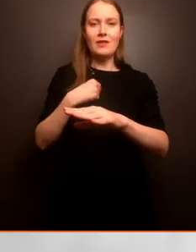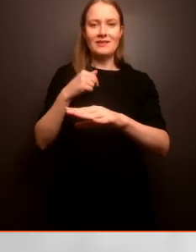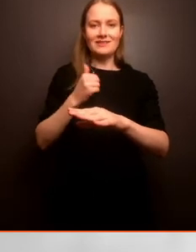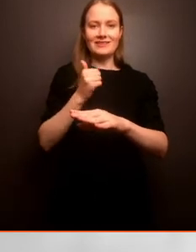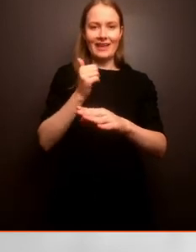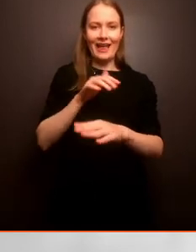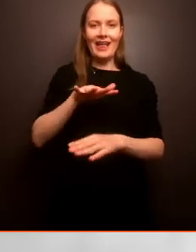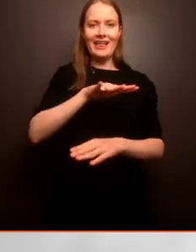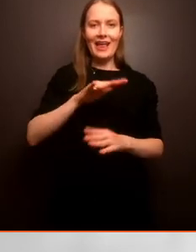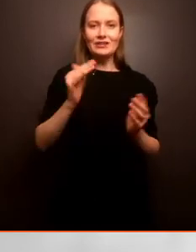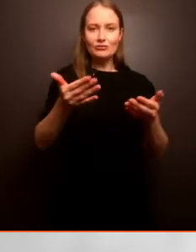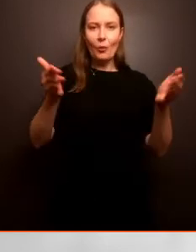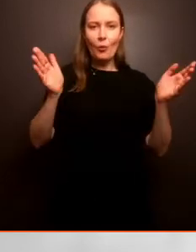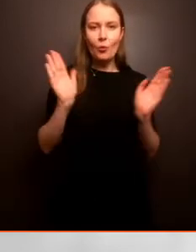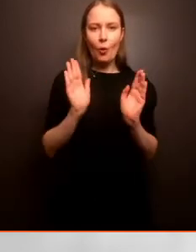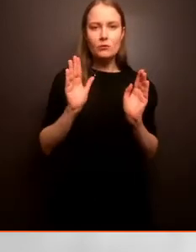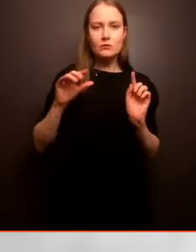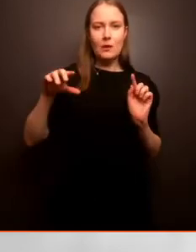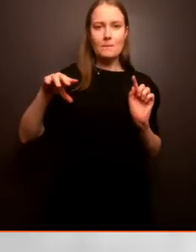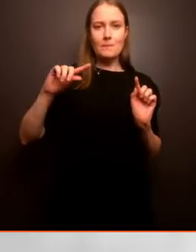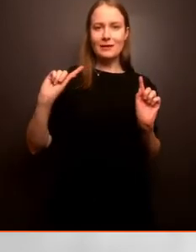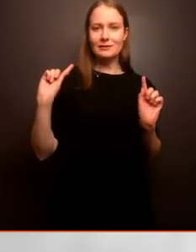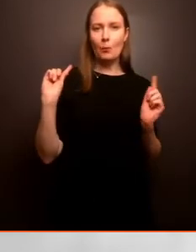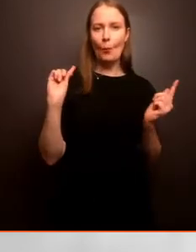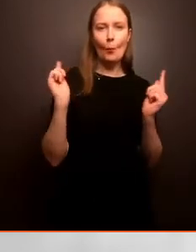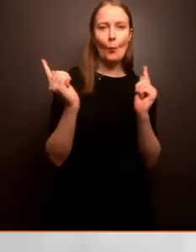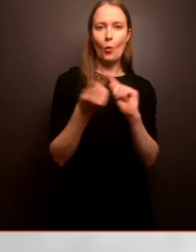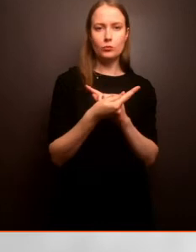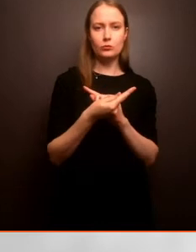meie ümber on sedavõrd muutuv, siis